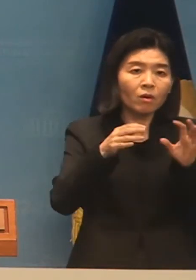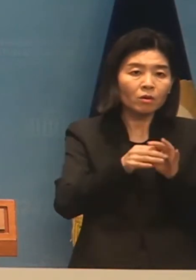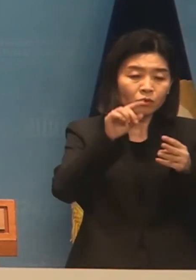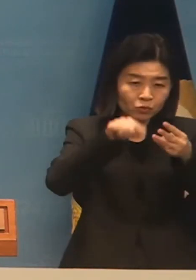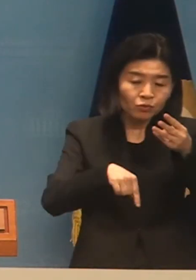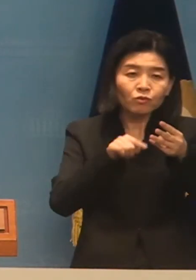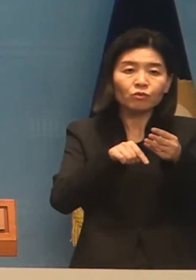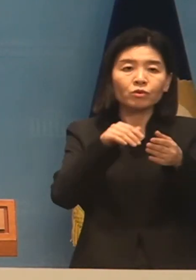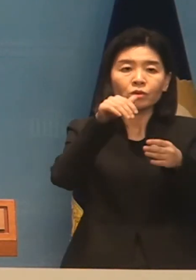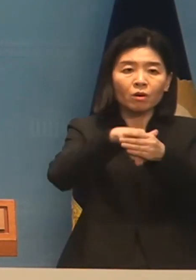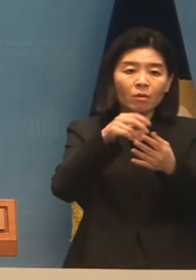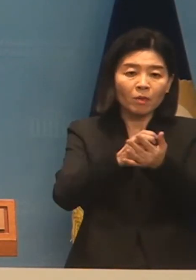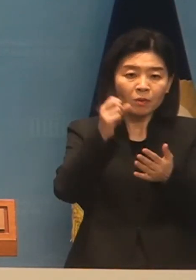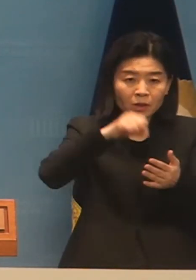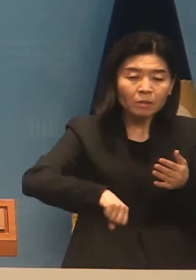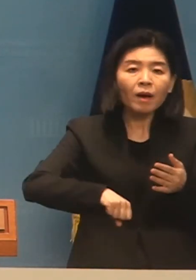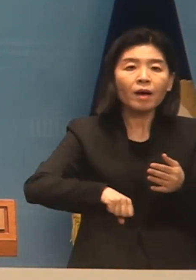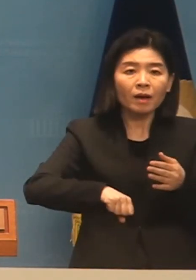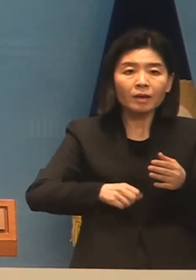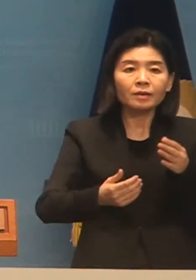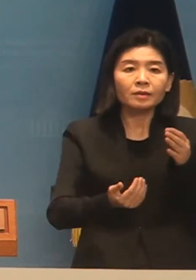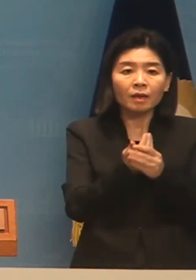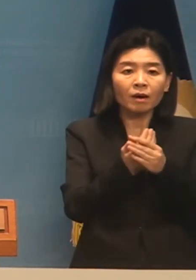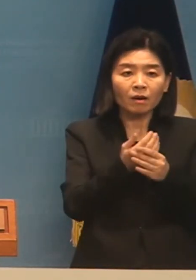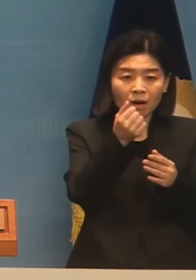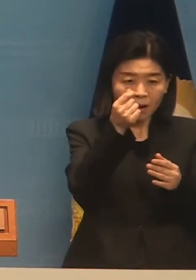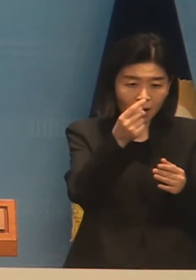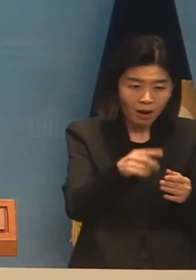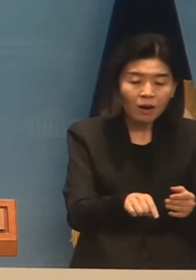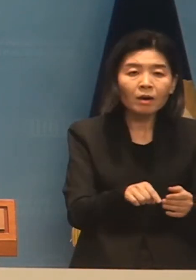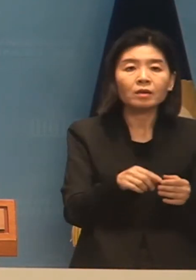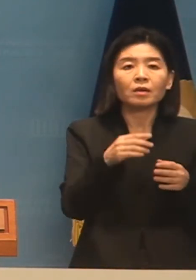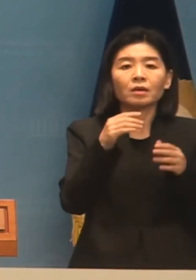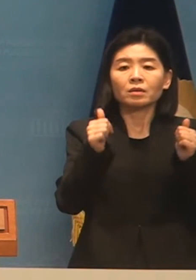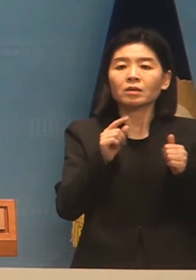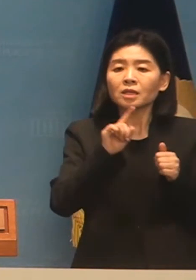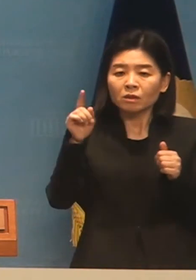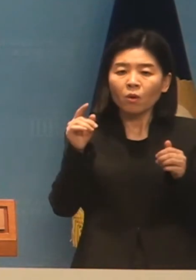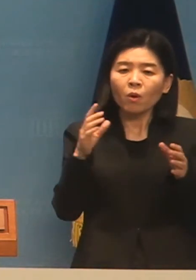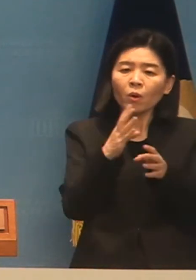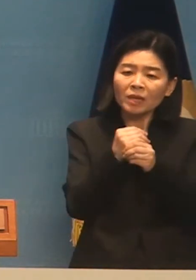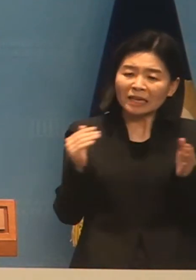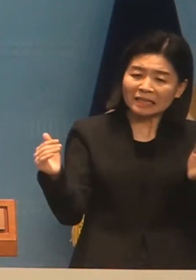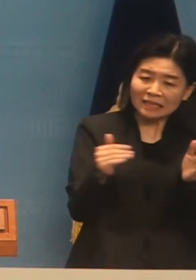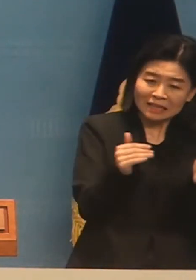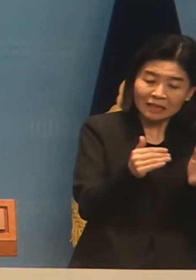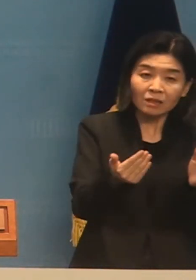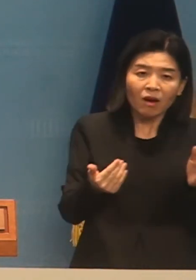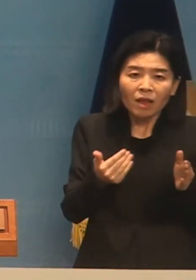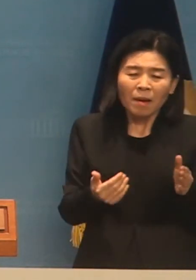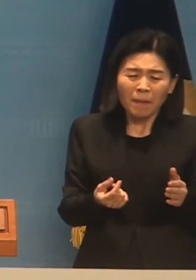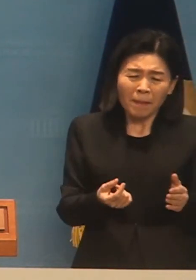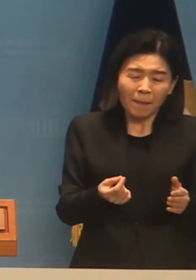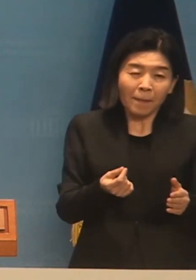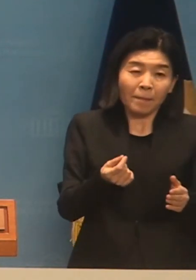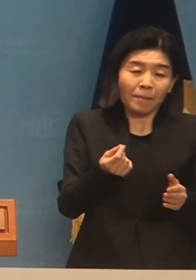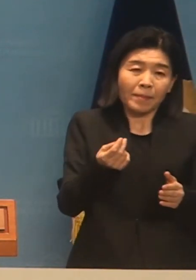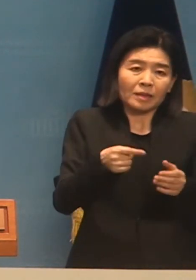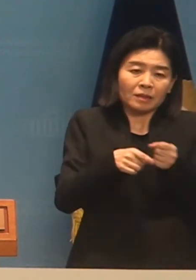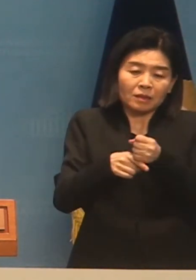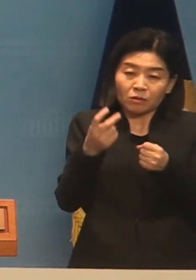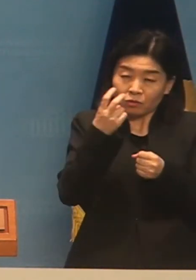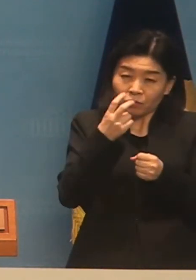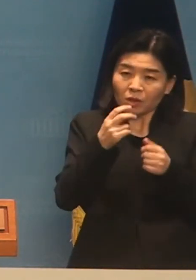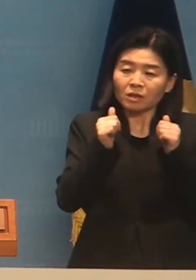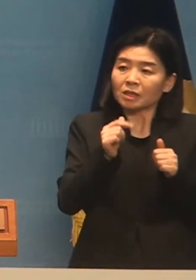후보의 공직선거법 위반 혐의 고발 사건들에 대해 촉박한 공소시효를 감안하여 최대한 신속하게 수사하여